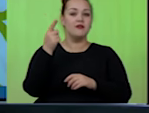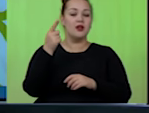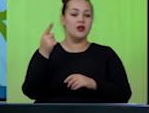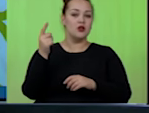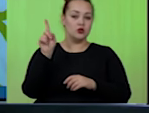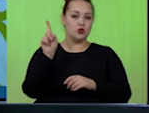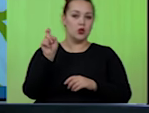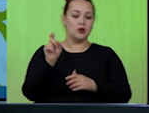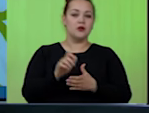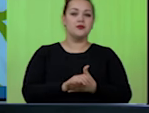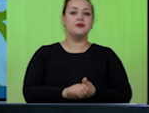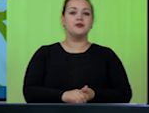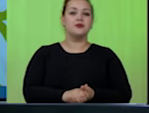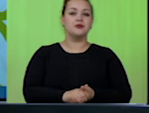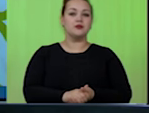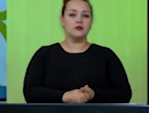8,2.